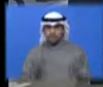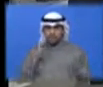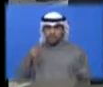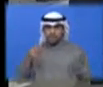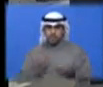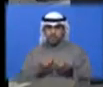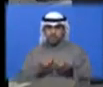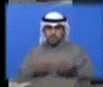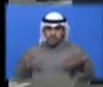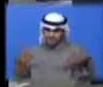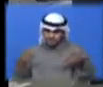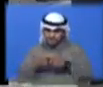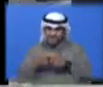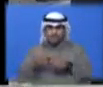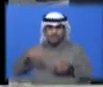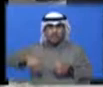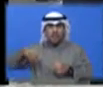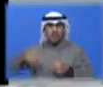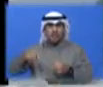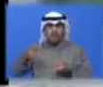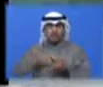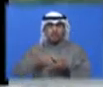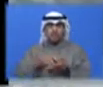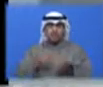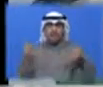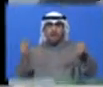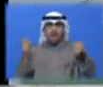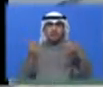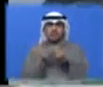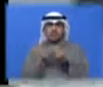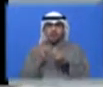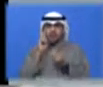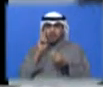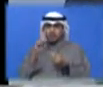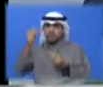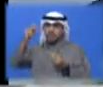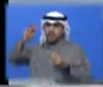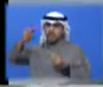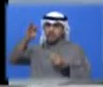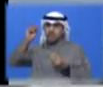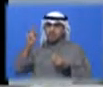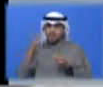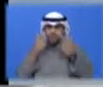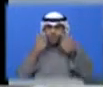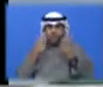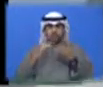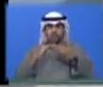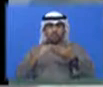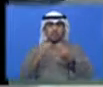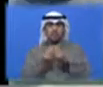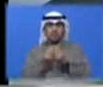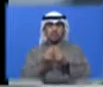الحصار المشدد الذي يعيشه قطاع غزة، حصلت وكالة غوث وتشغيل اللاجئين الأونروا على موافقة من